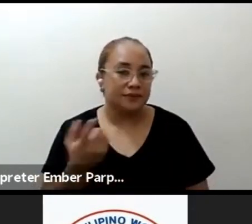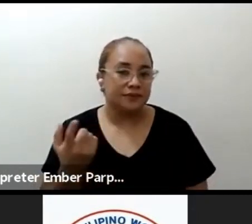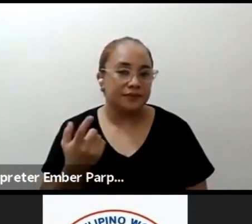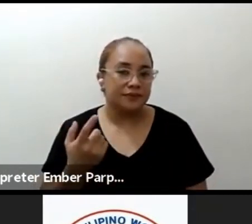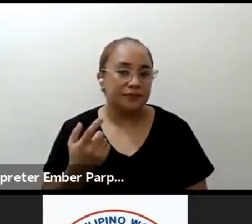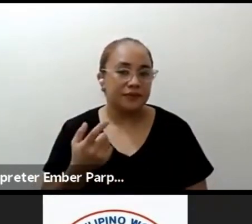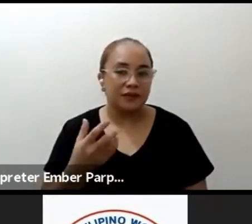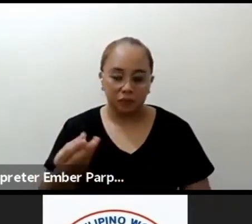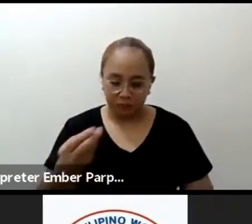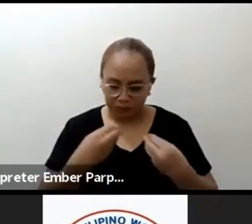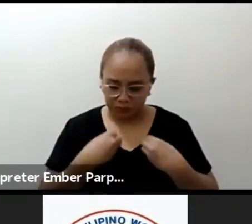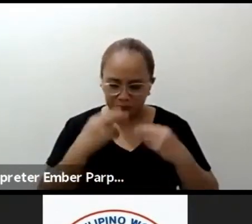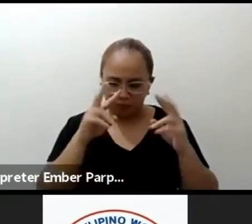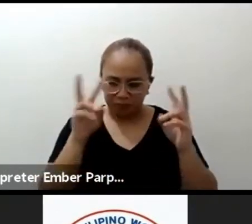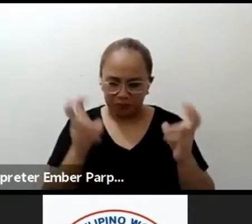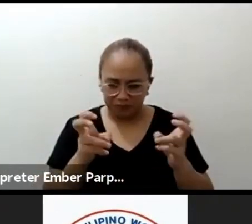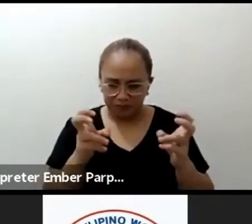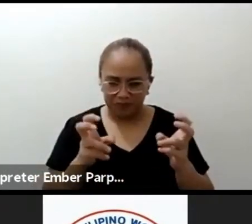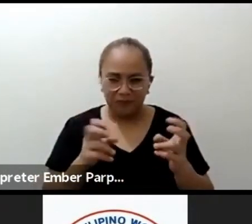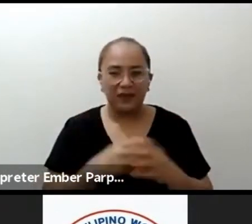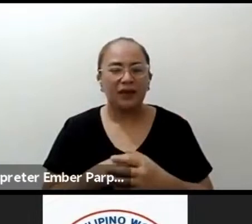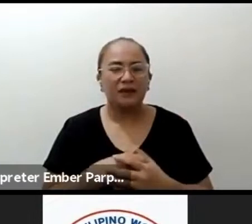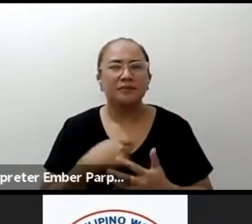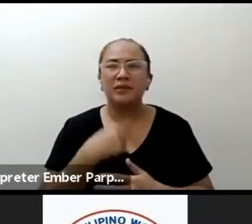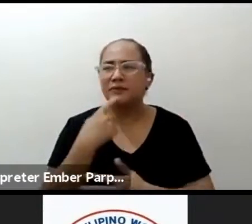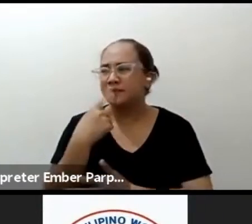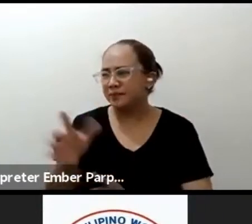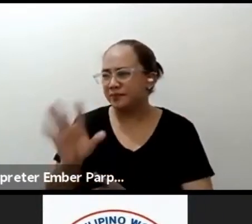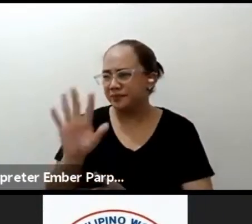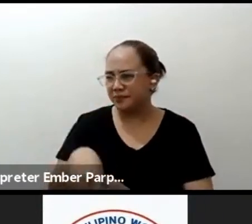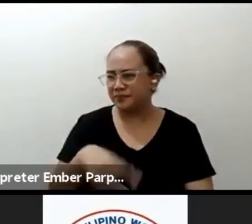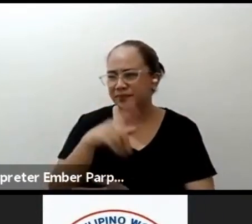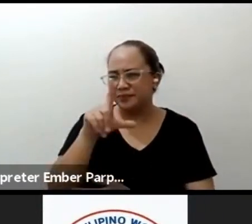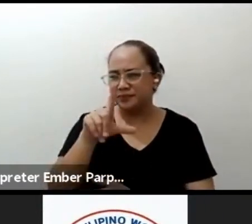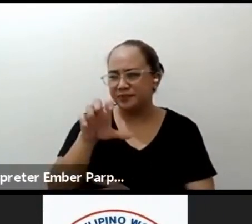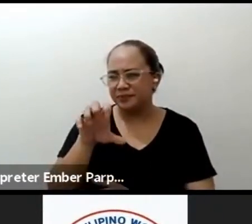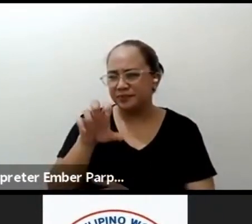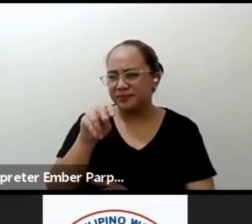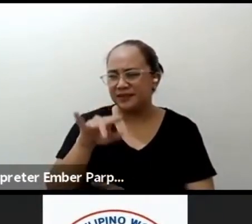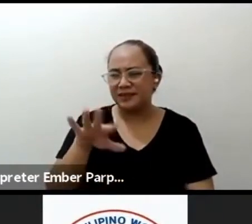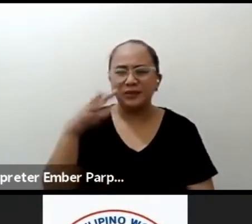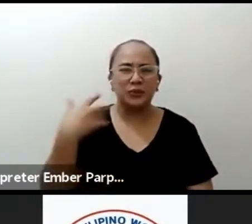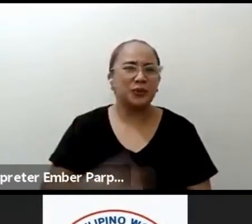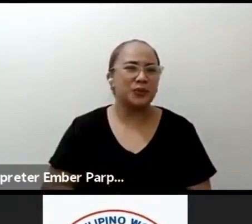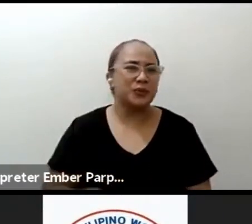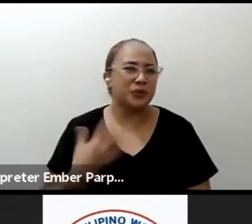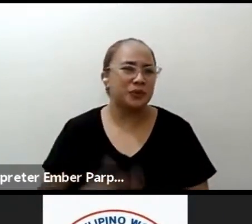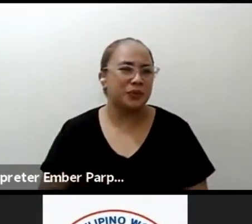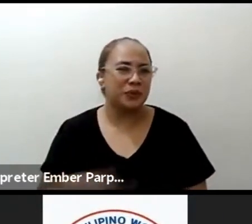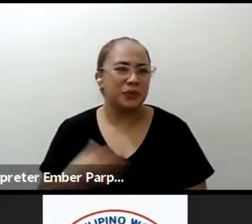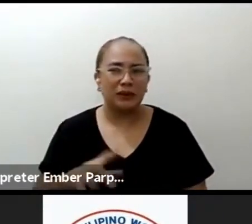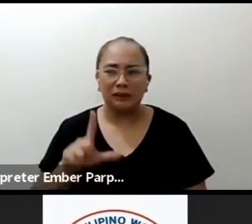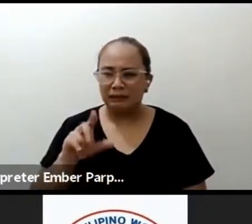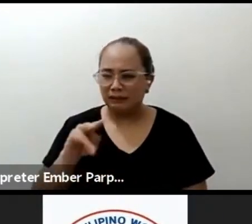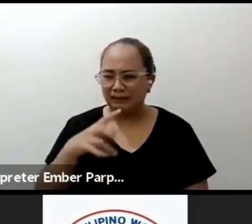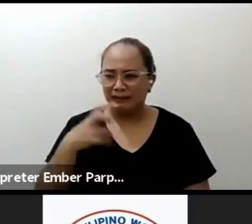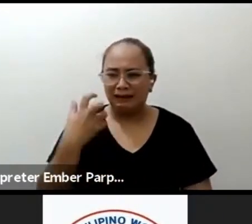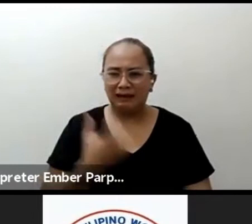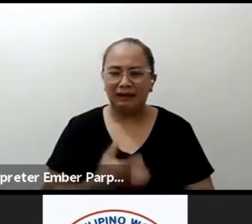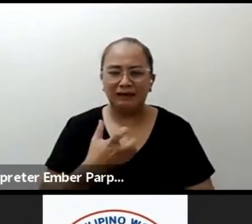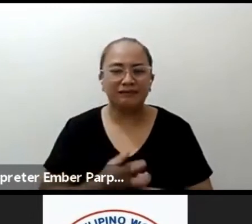binigay itong topic na ito. Sabi ko kay Lenny, naku Lenny, napakahirap ng topic na